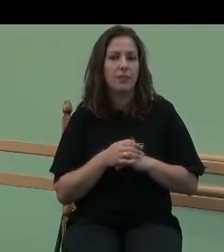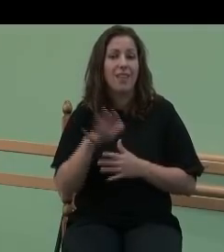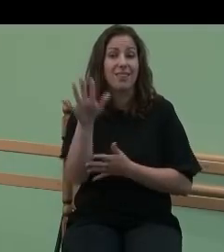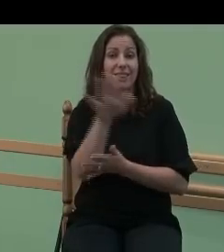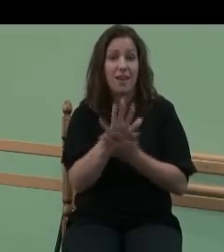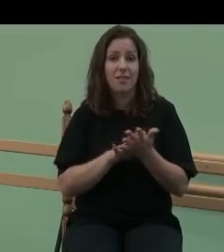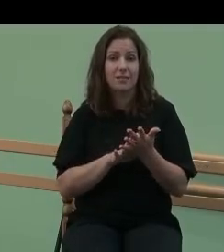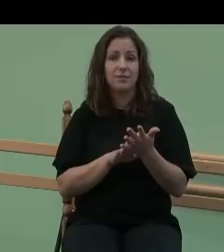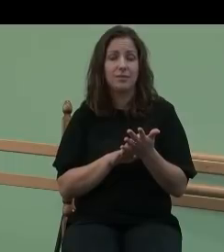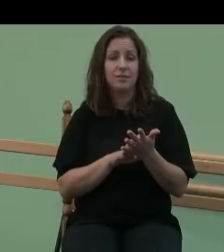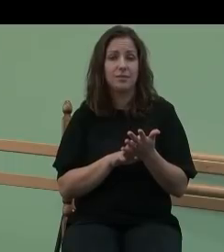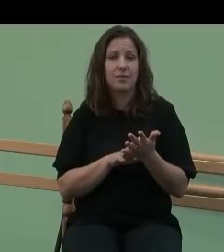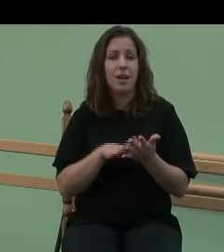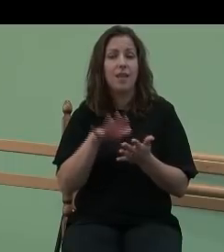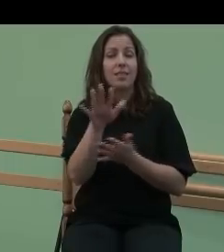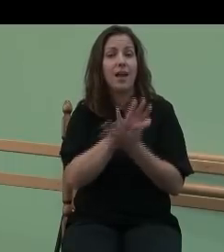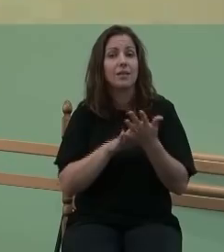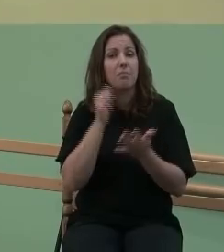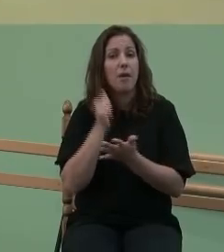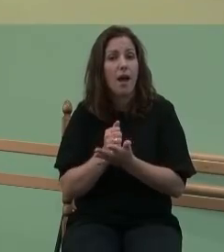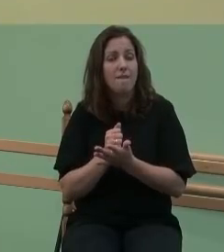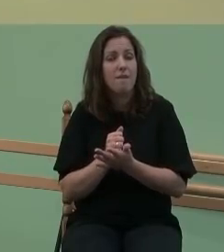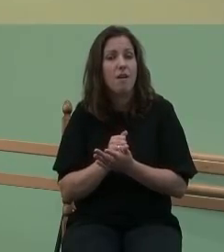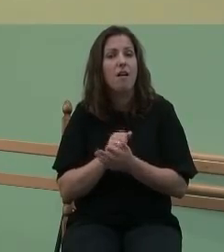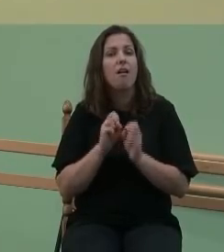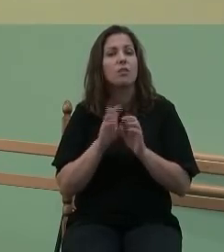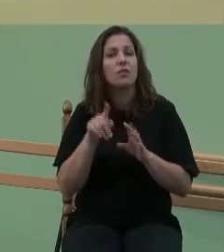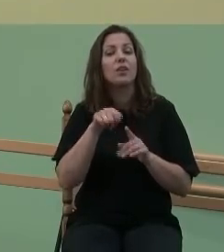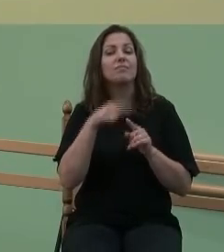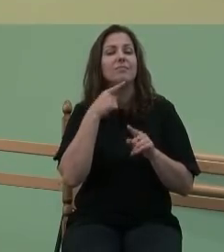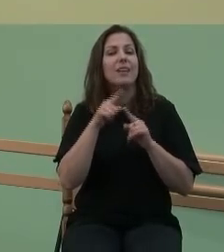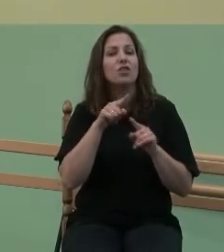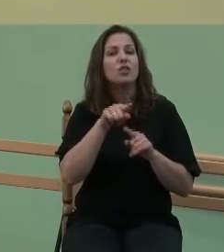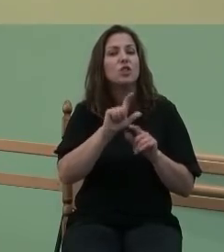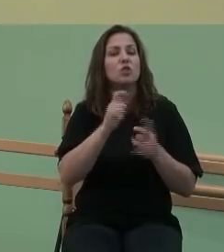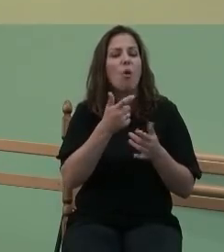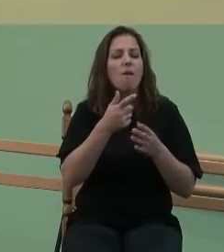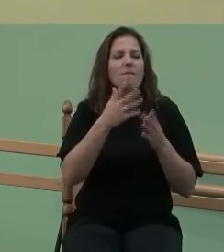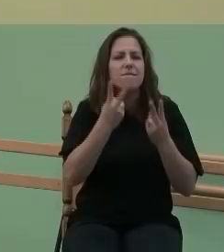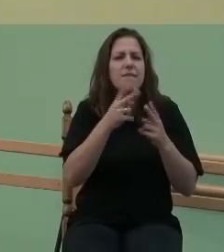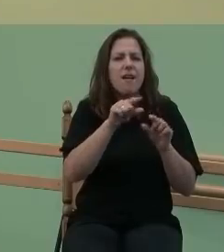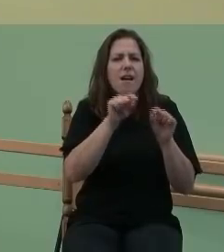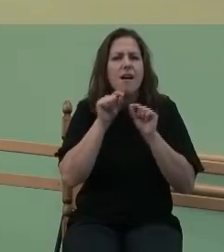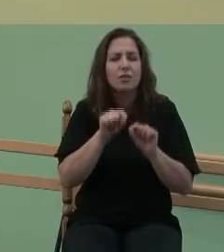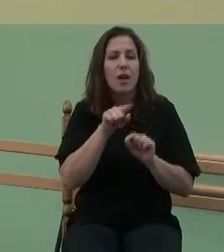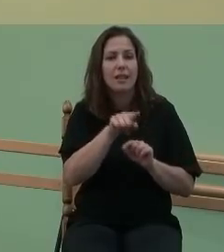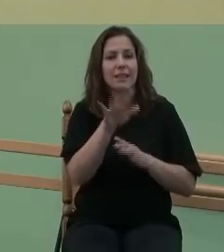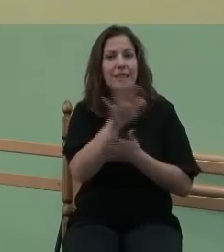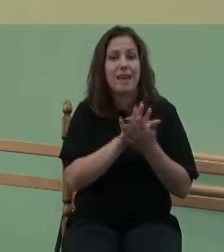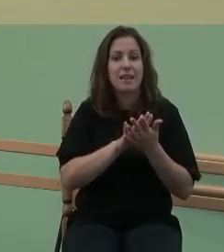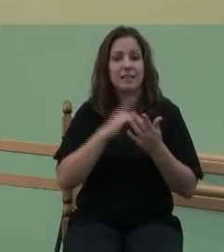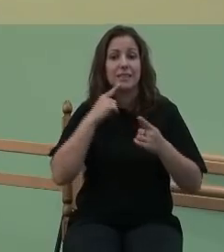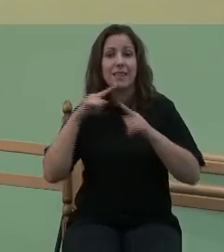Tekst prawa oczywiście znaczy to, co się z niego wydobędzie, bo tekst i